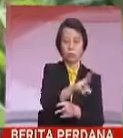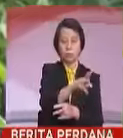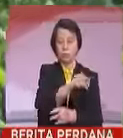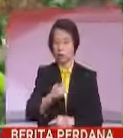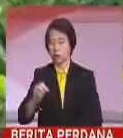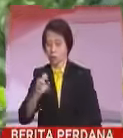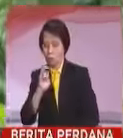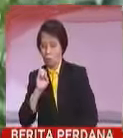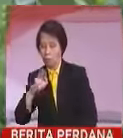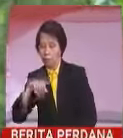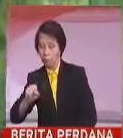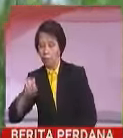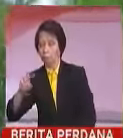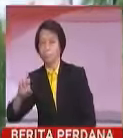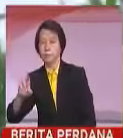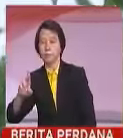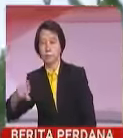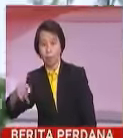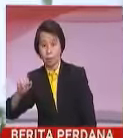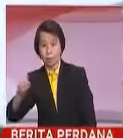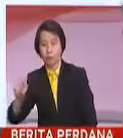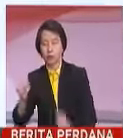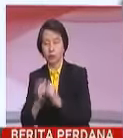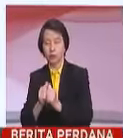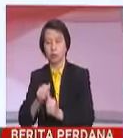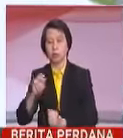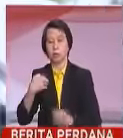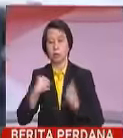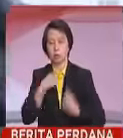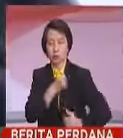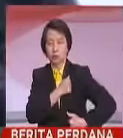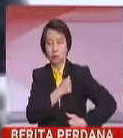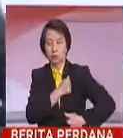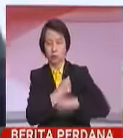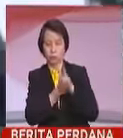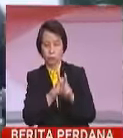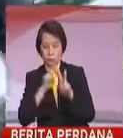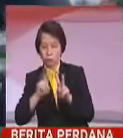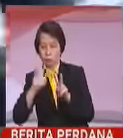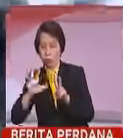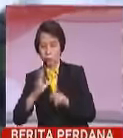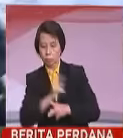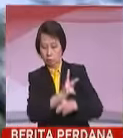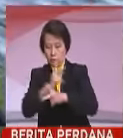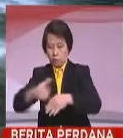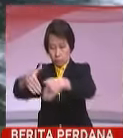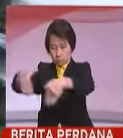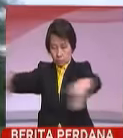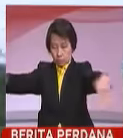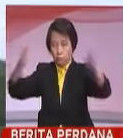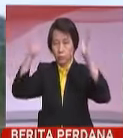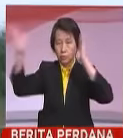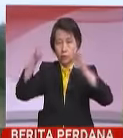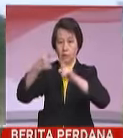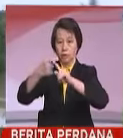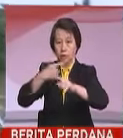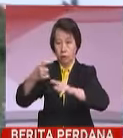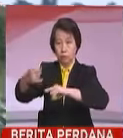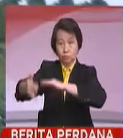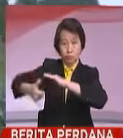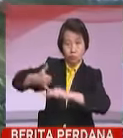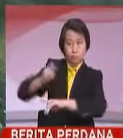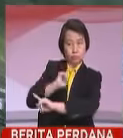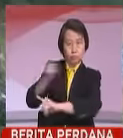pula 12 pegawai dengan kekuatan 225 anggota mengawal sempadan negara dari pada